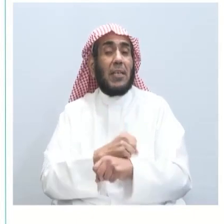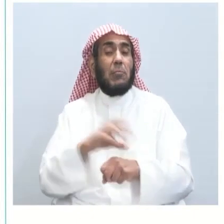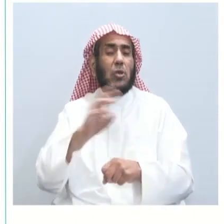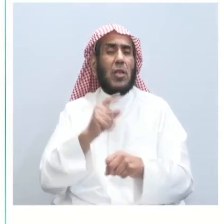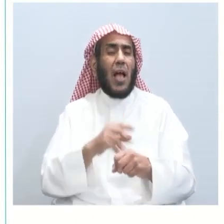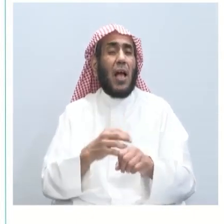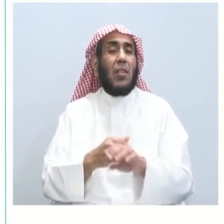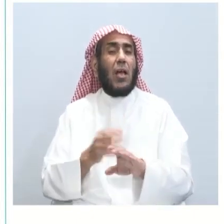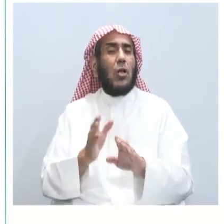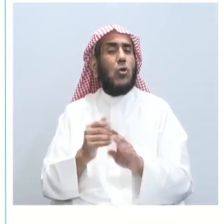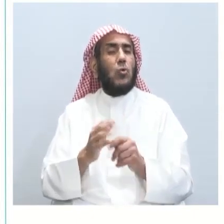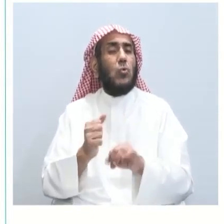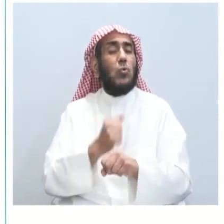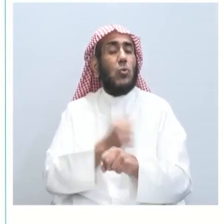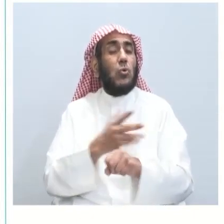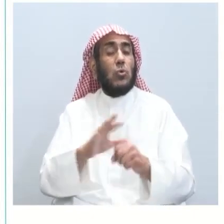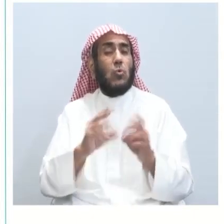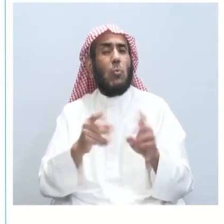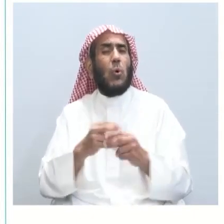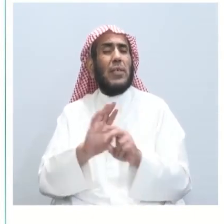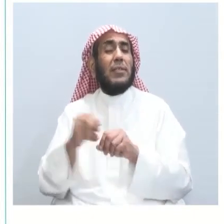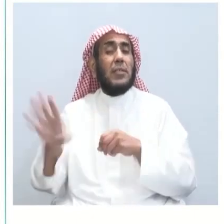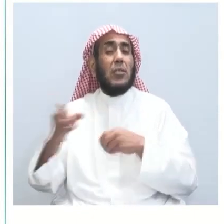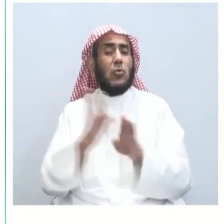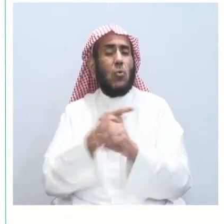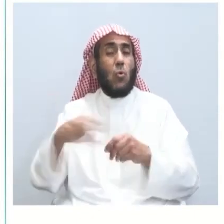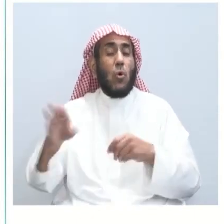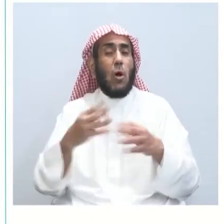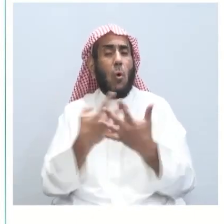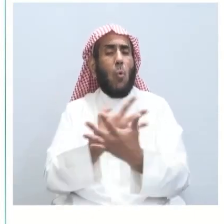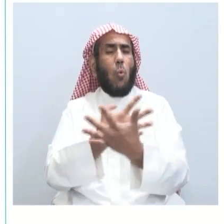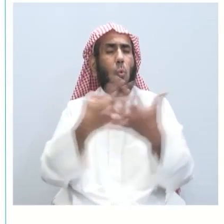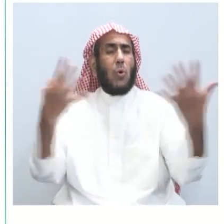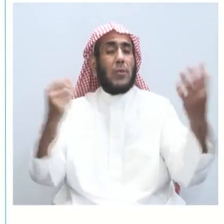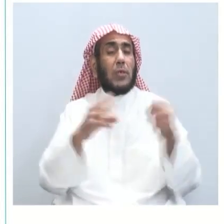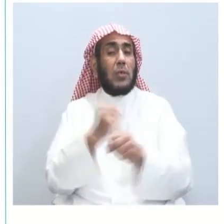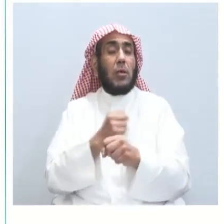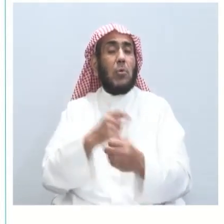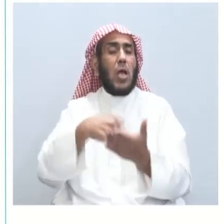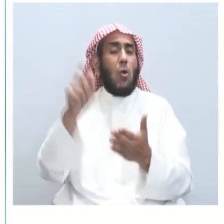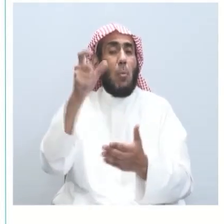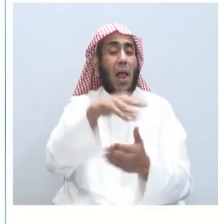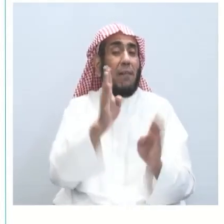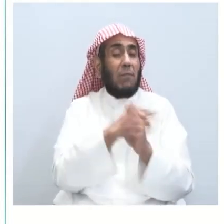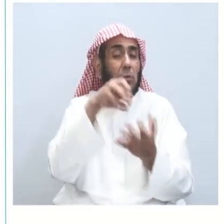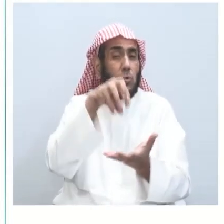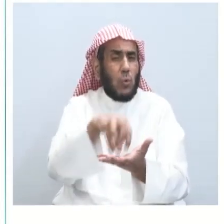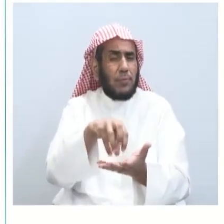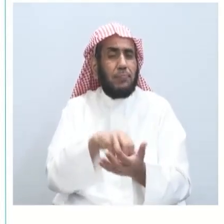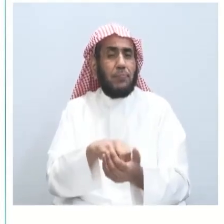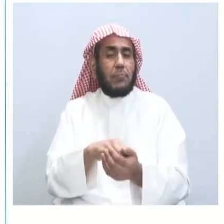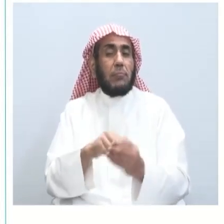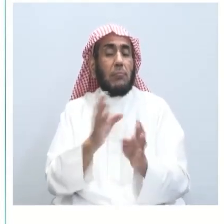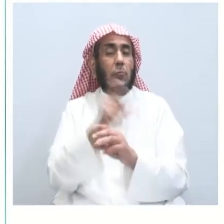هذا الاسلوب وهو التسويق الجماهيري فانها تجعل جميع العملاء في السوق